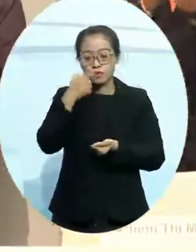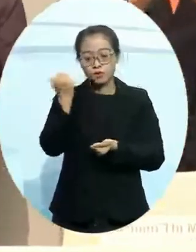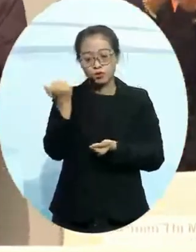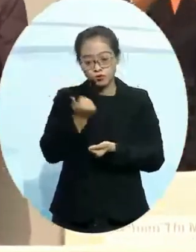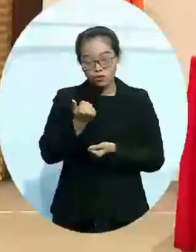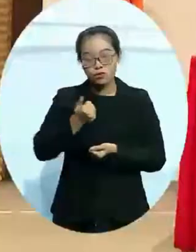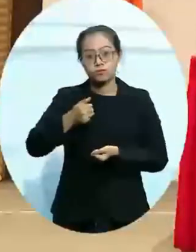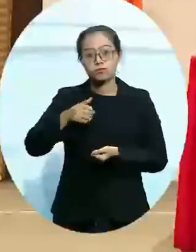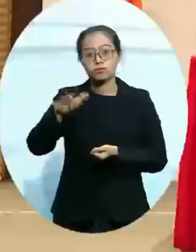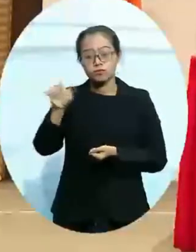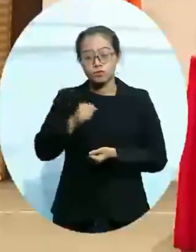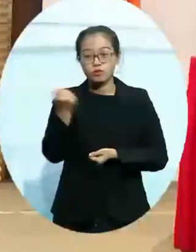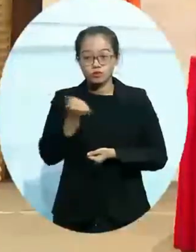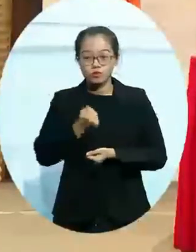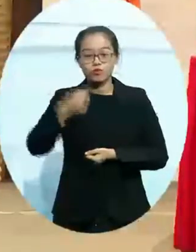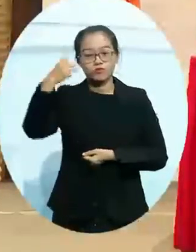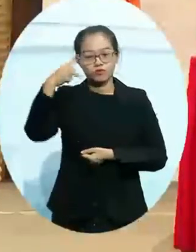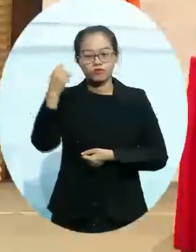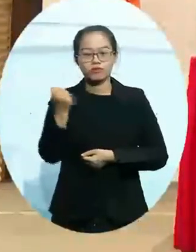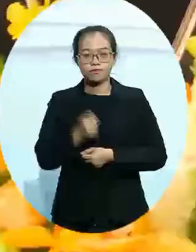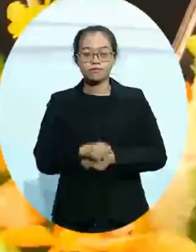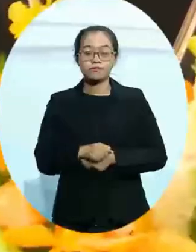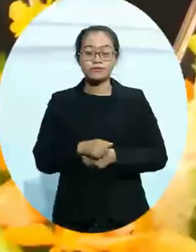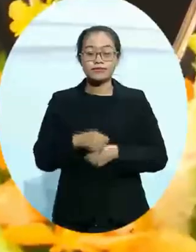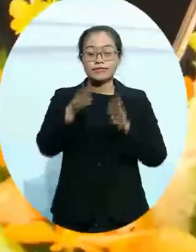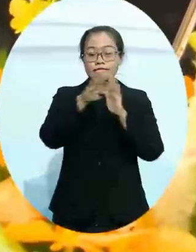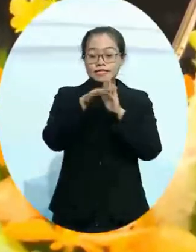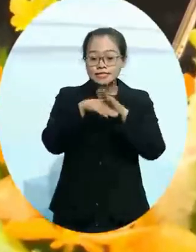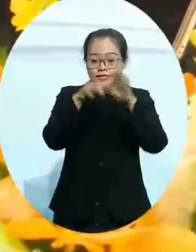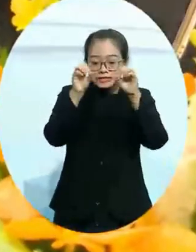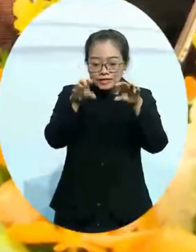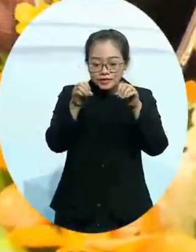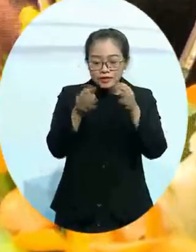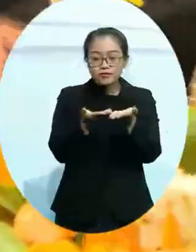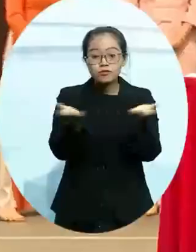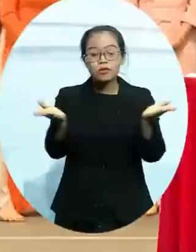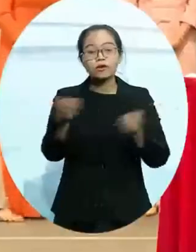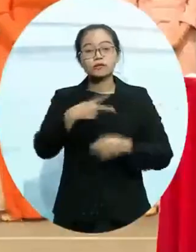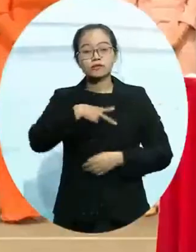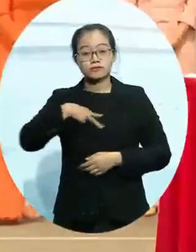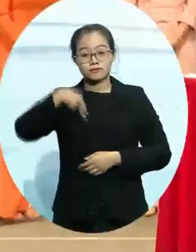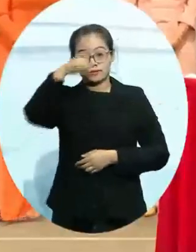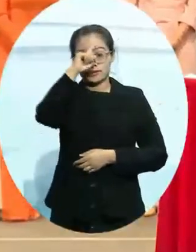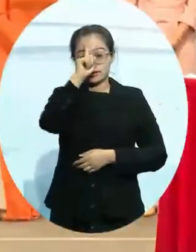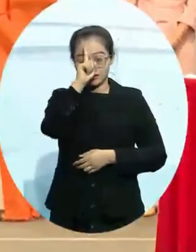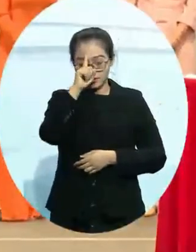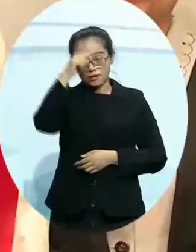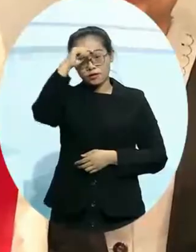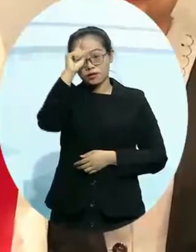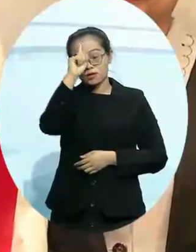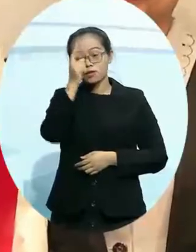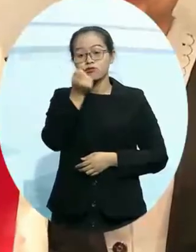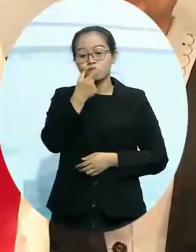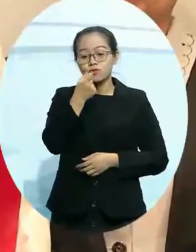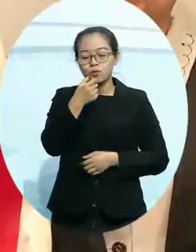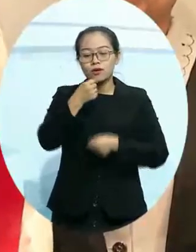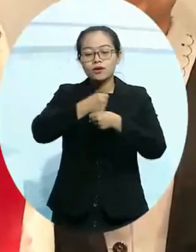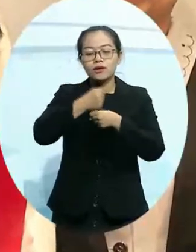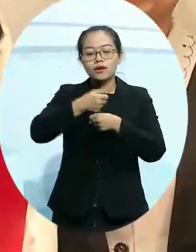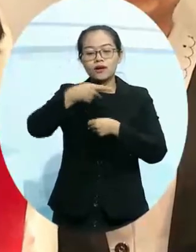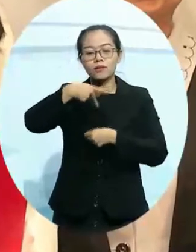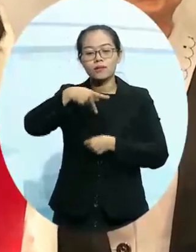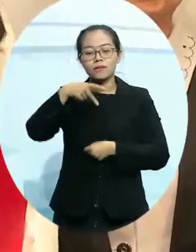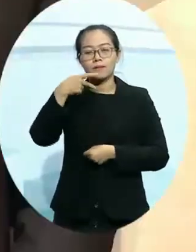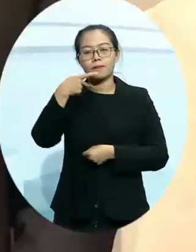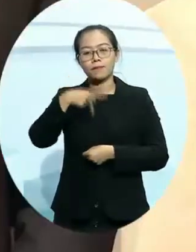Hai bên cũng sẽ xây dựng và triển khai các chương trình đào tạo chuyên môn cho đội ngũ nhân viên y tế và dược sĩ làm việc tại FPT Long